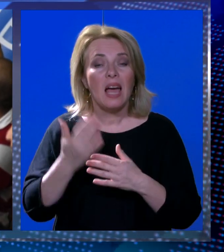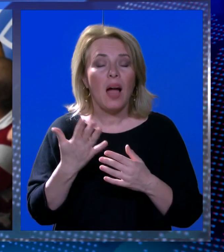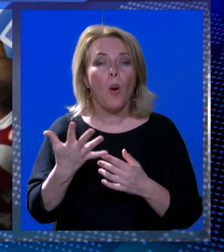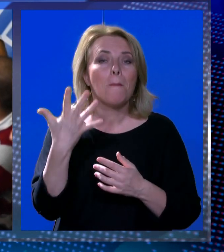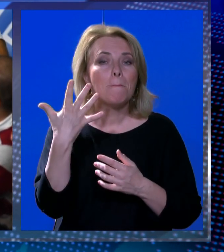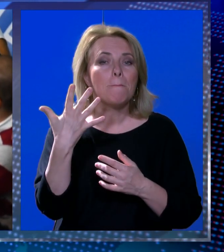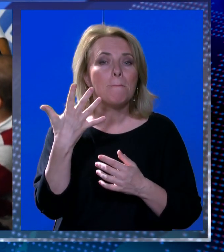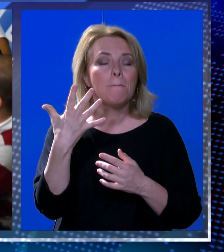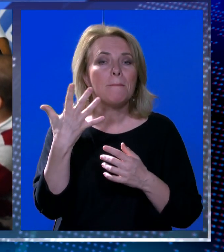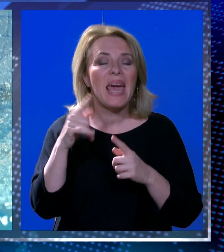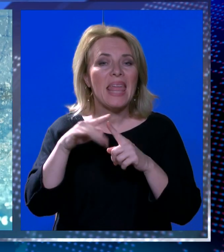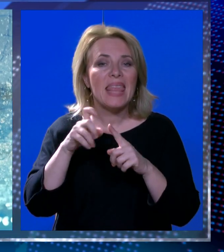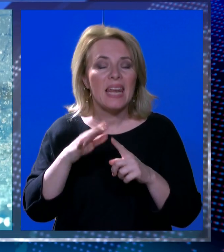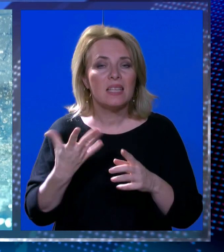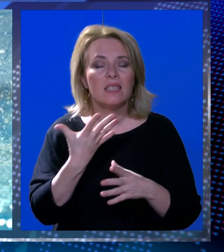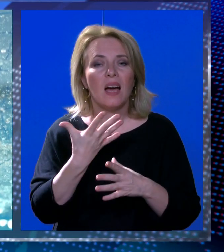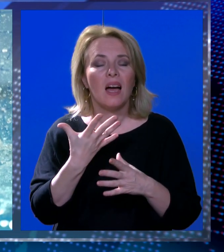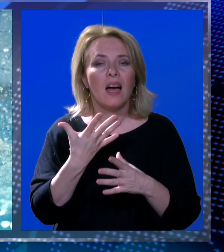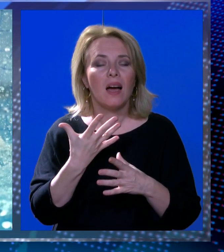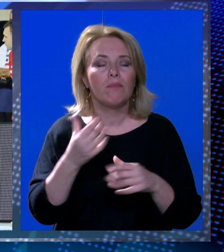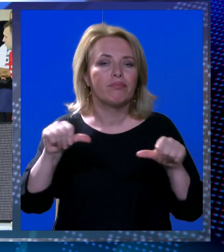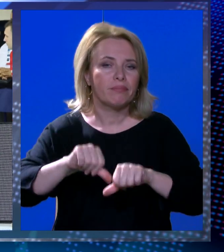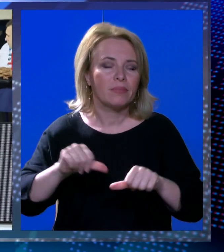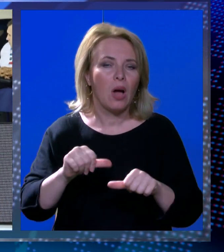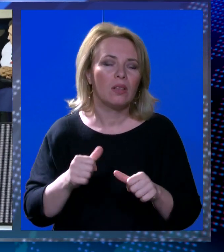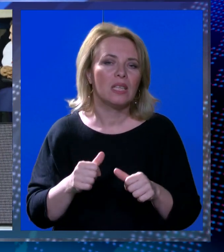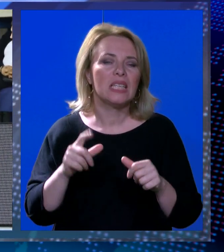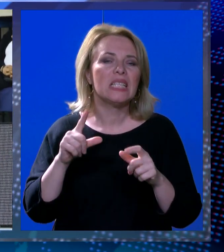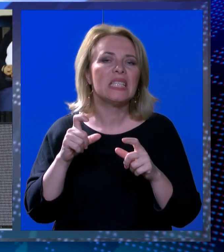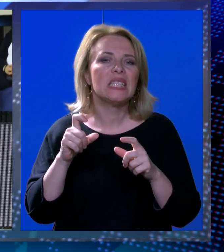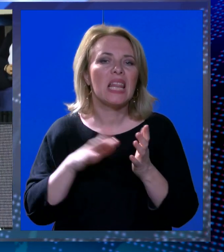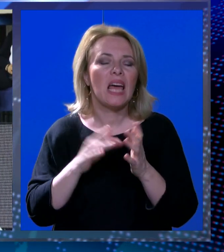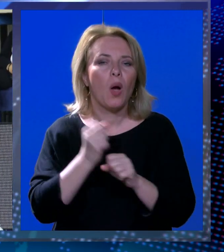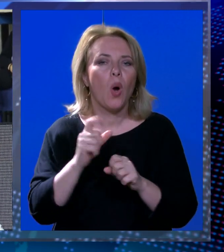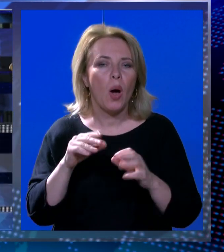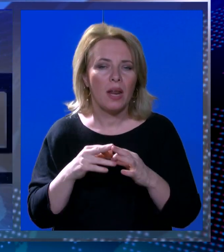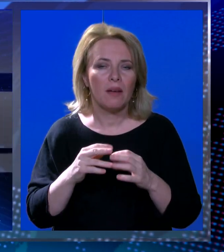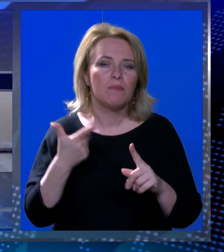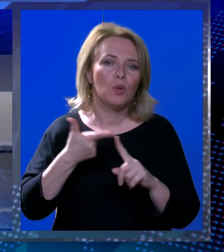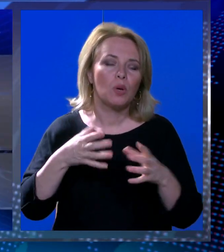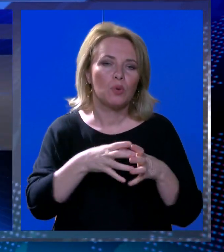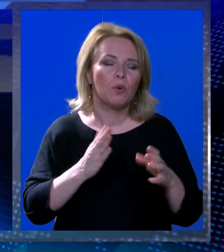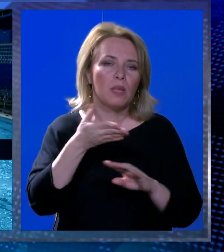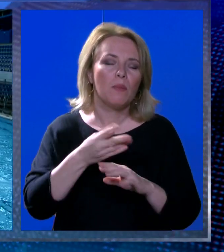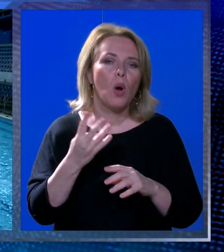Hrvatska nakon peteraca poražena od Crne Gore. Kao drugi u skupini idemo u četvrtfinale.